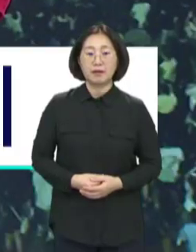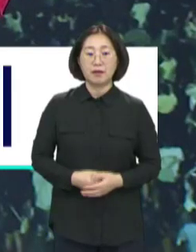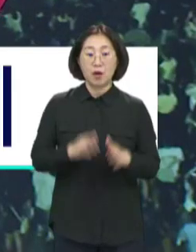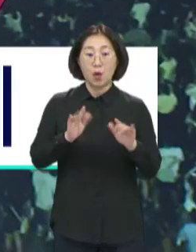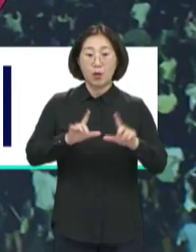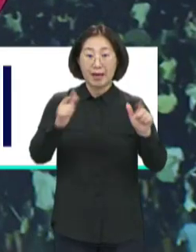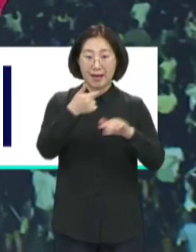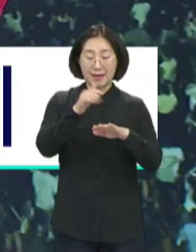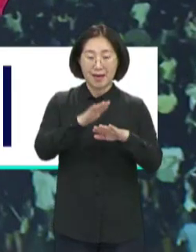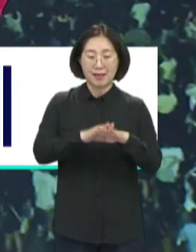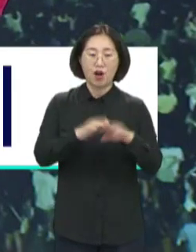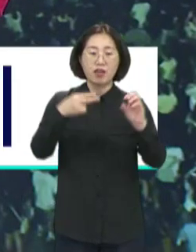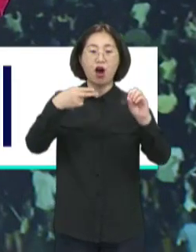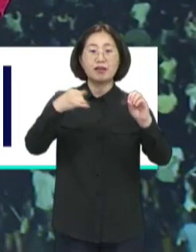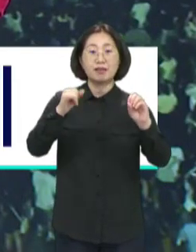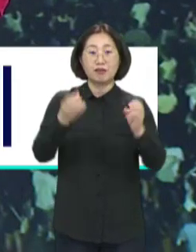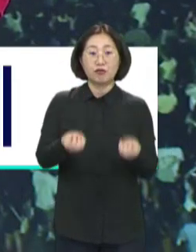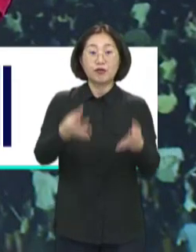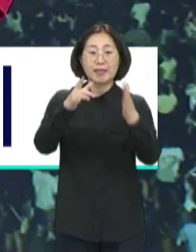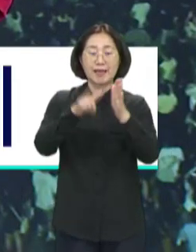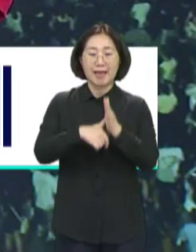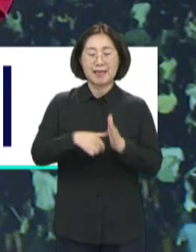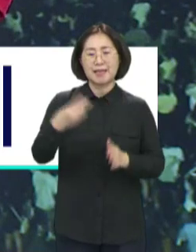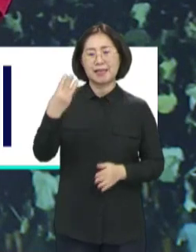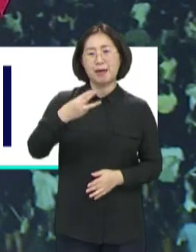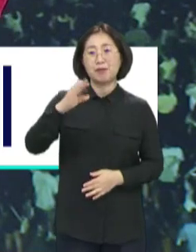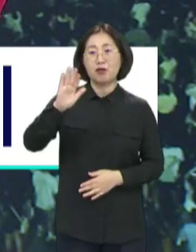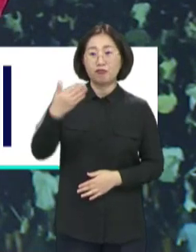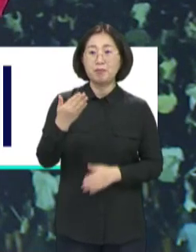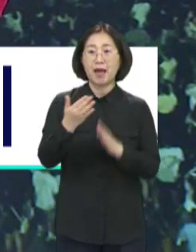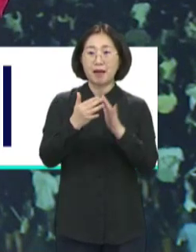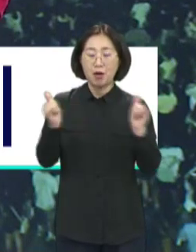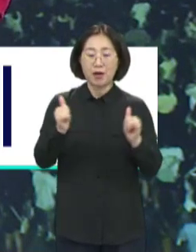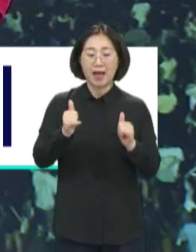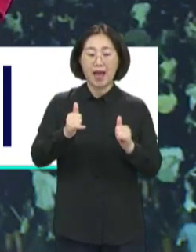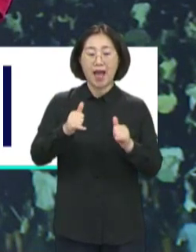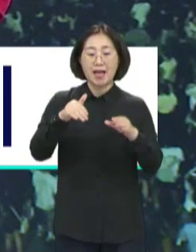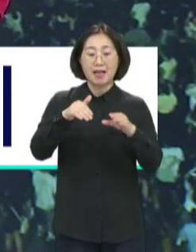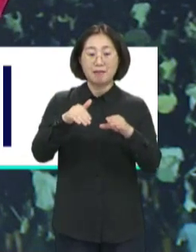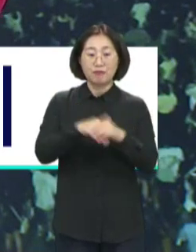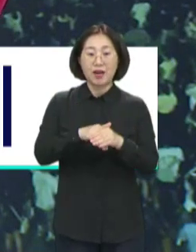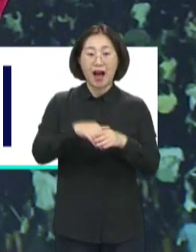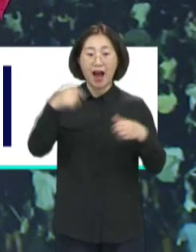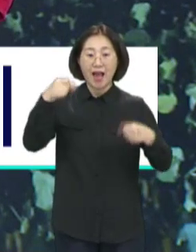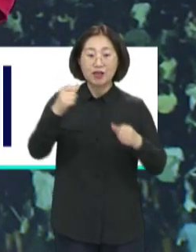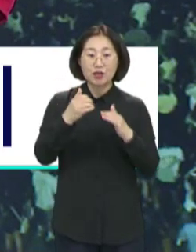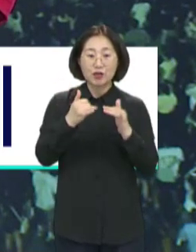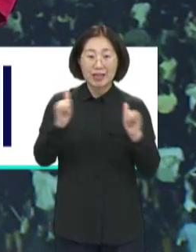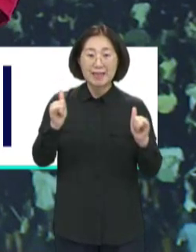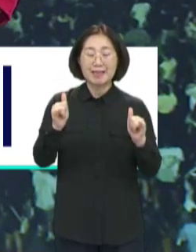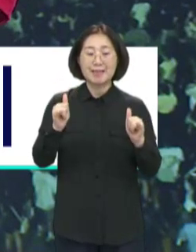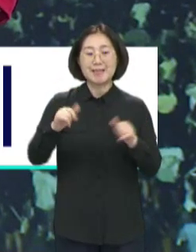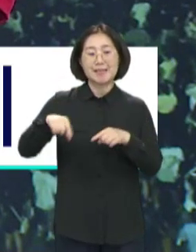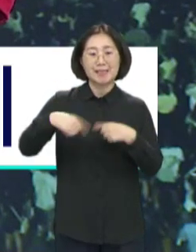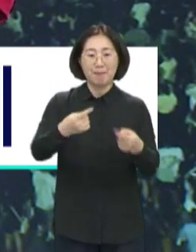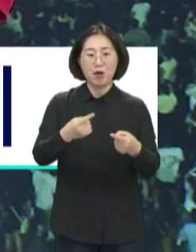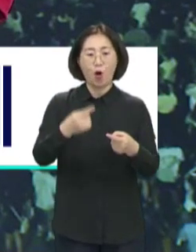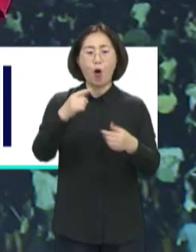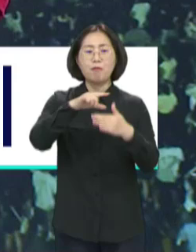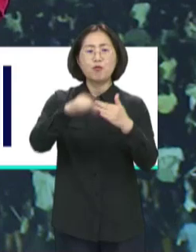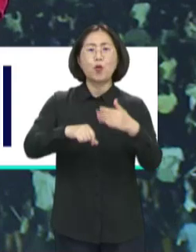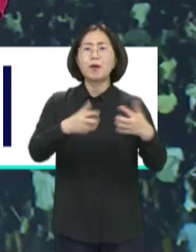올해 대전 영시축제에서는 3,900여 명의 지역문화예술인들이 참여해 축제에 남다른 생명력을 불어넣고